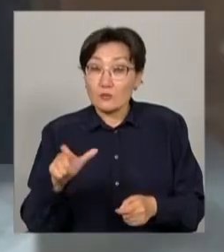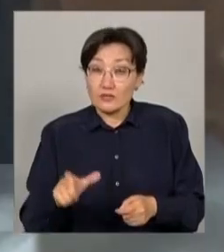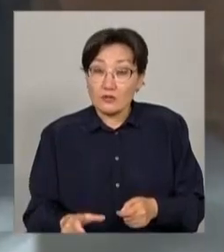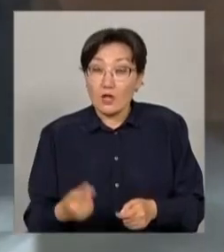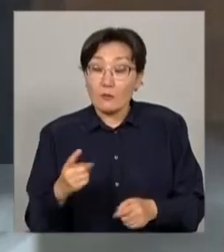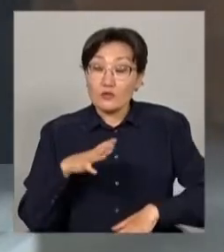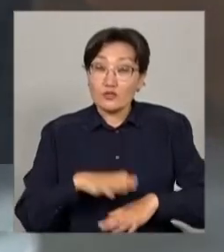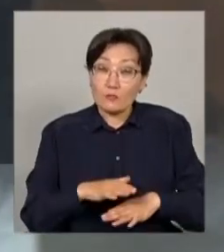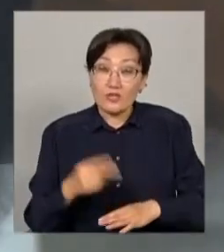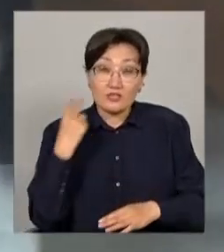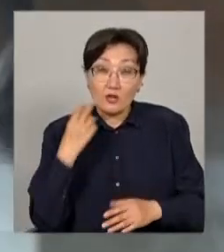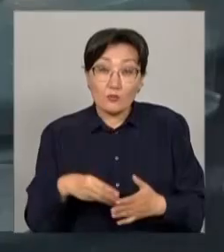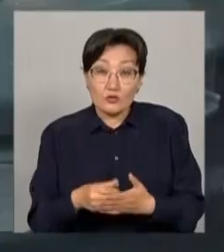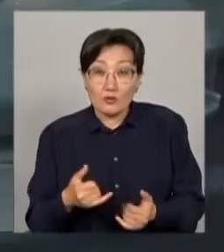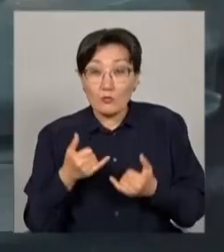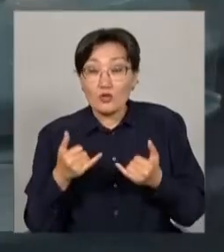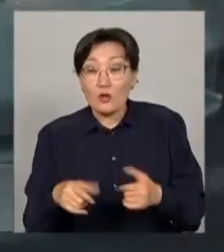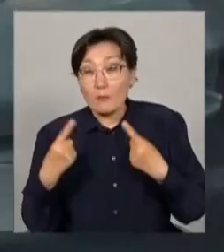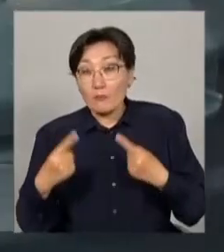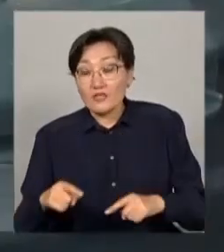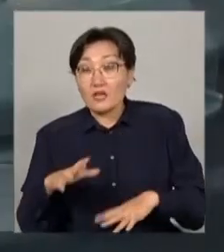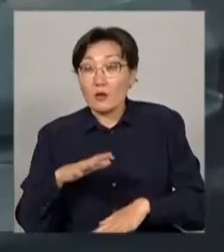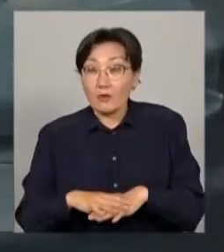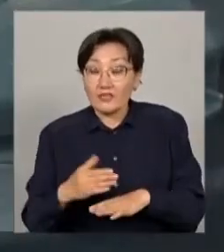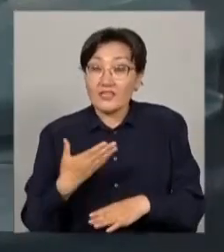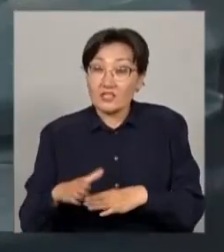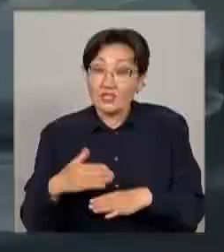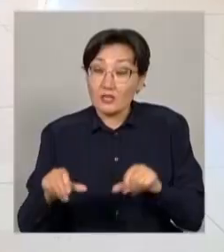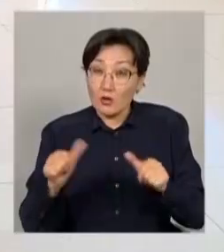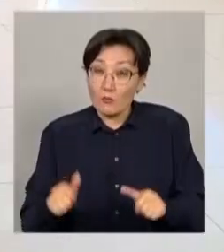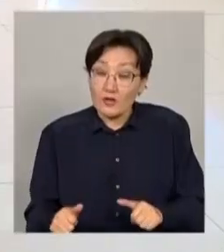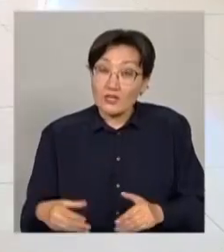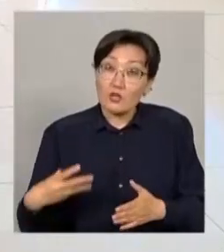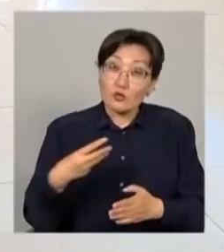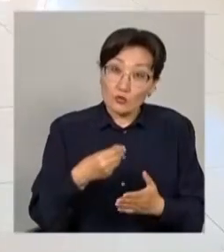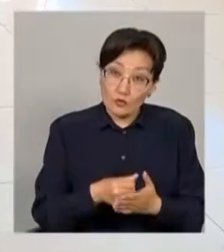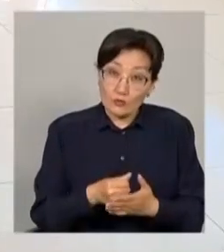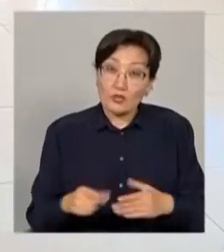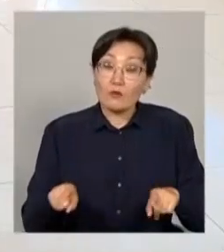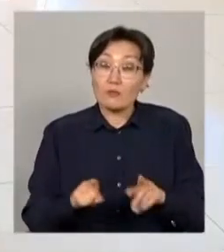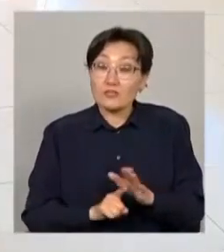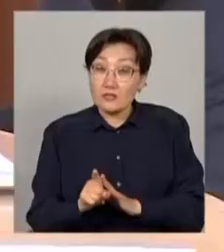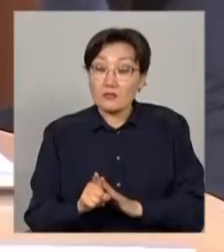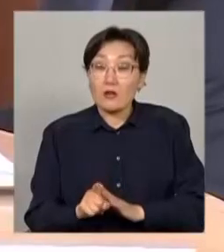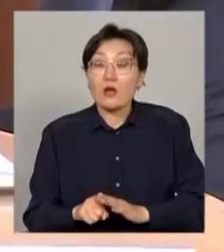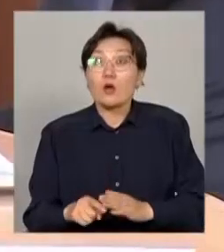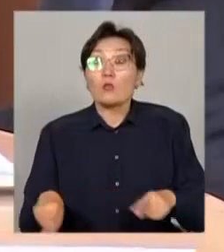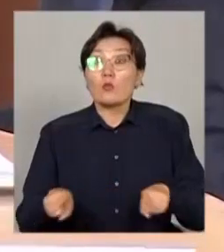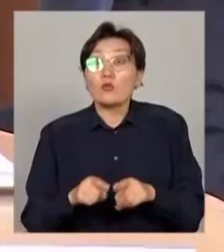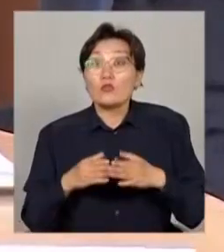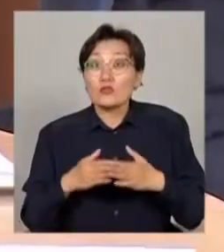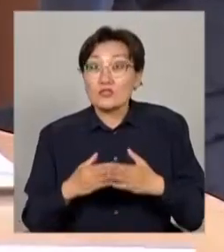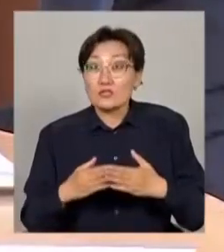бір банктегі борышын өтеу үшін басқа қаржы ұйымынан қарыз алып жабуды әдетке айналдырғанын айтады. Сөйтіп тығырыққа